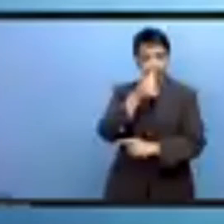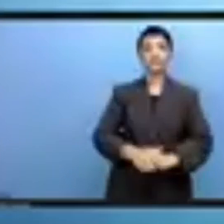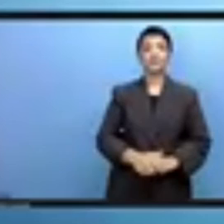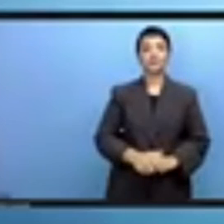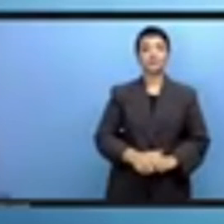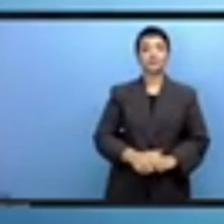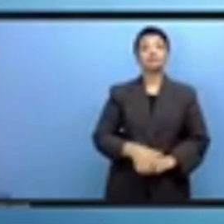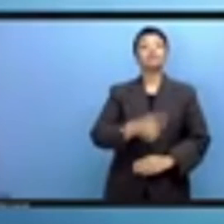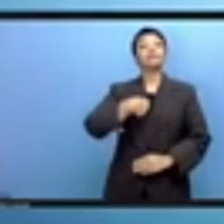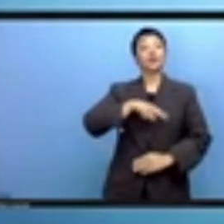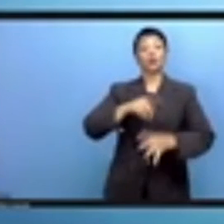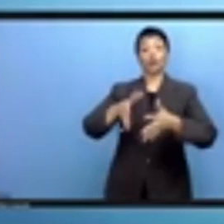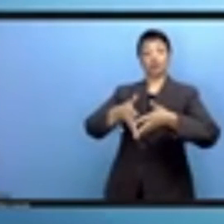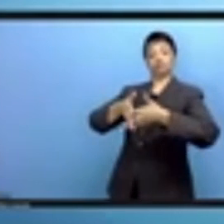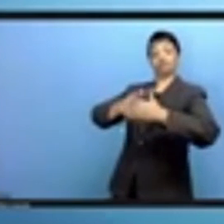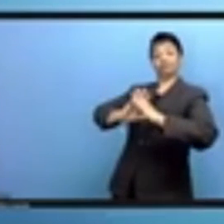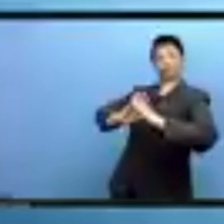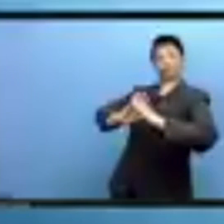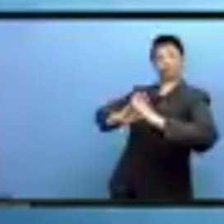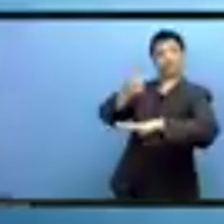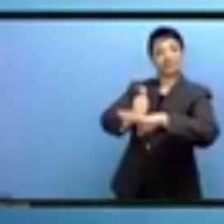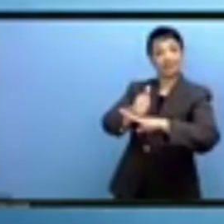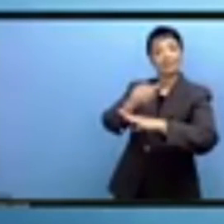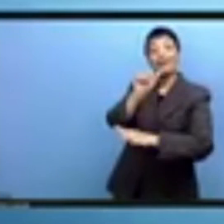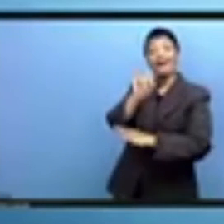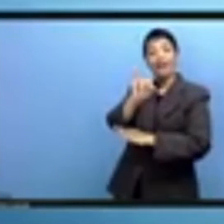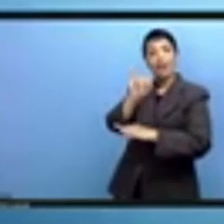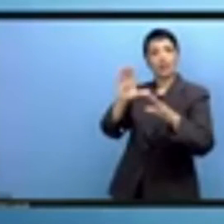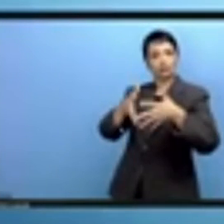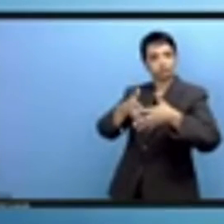科技方面的研究，